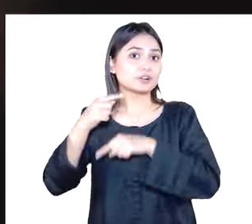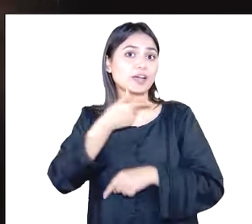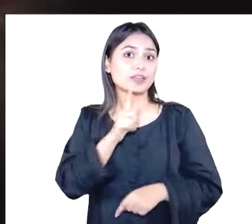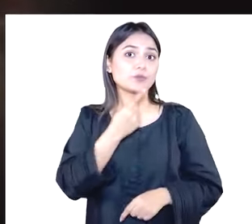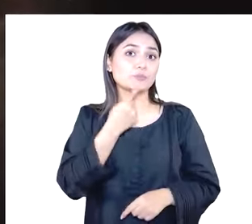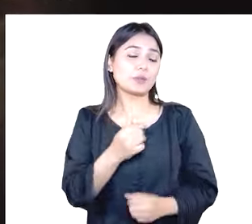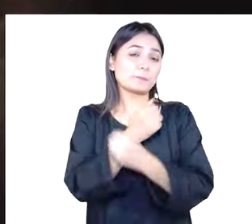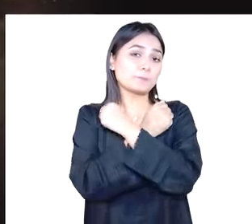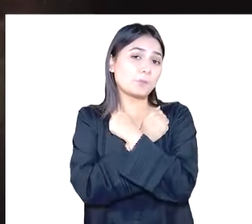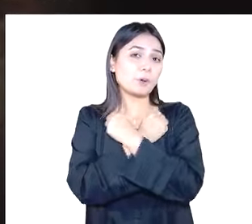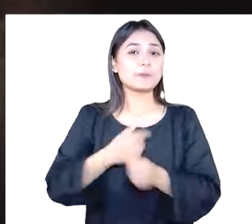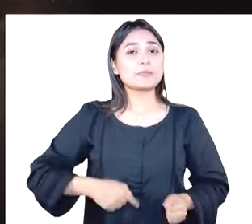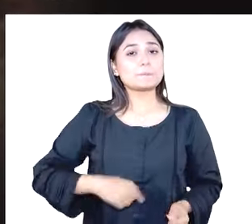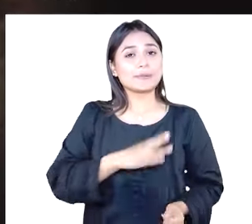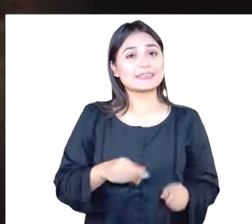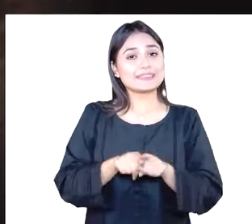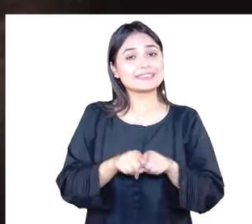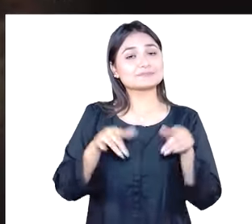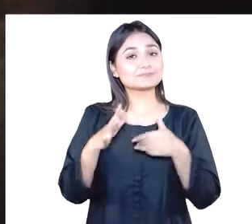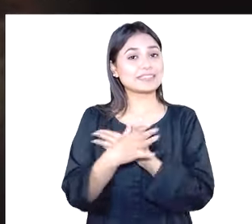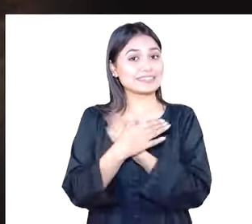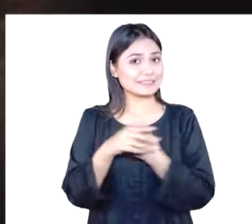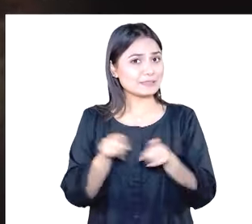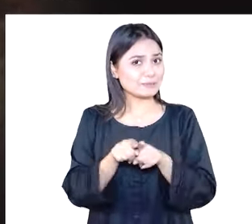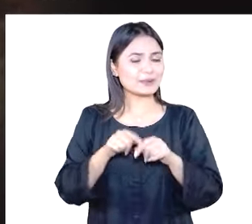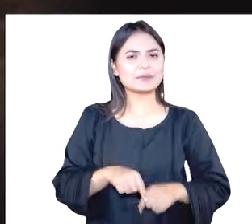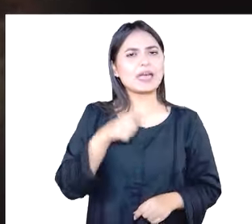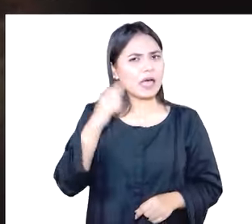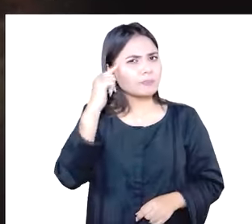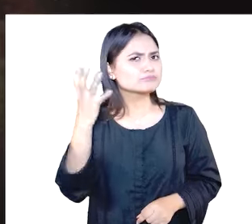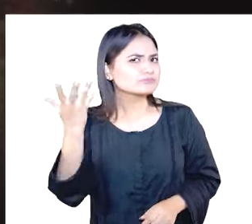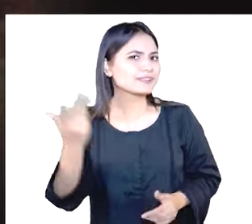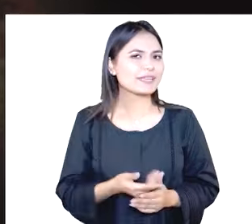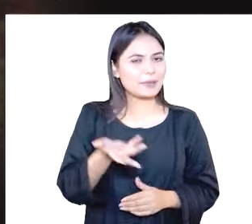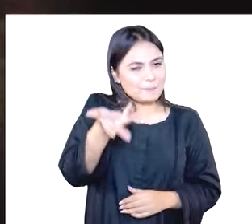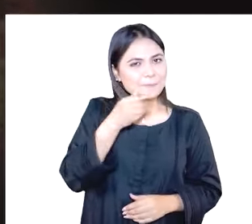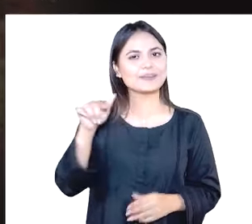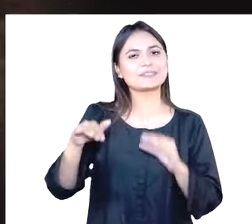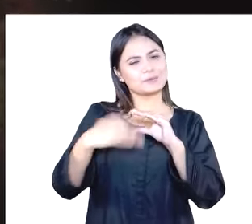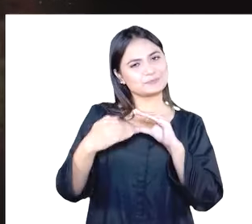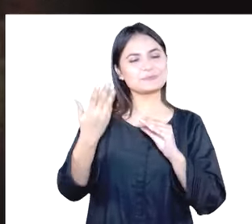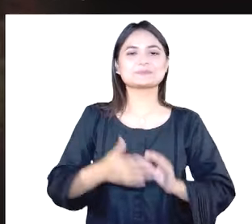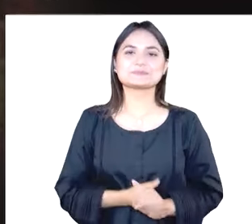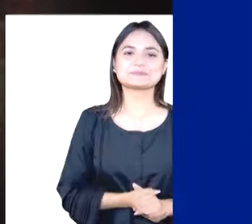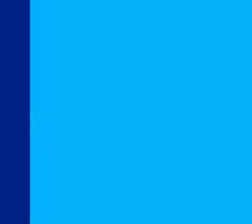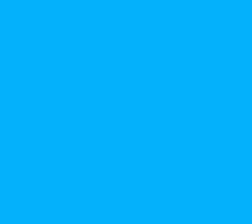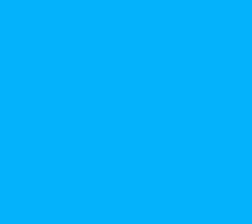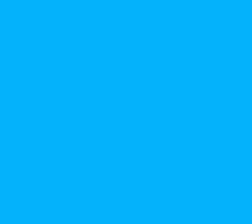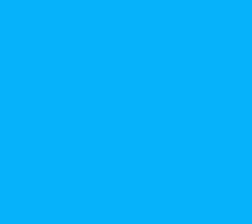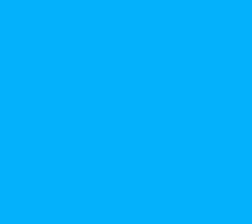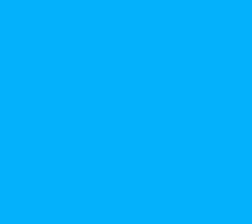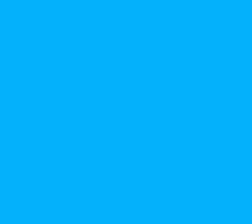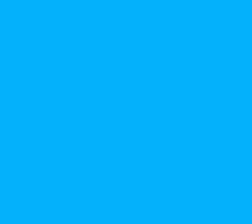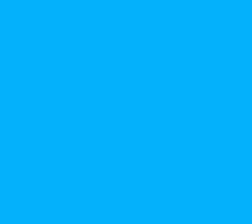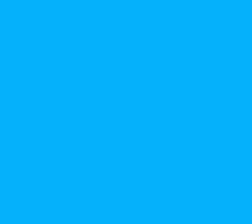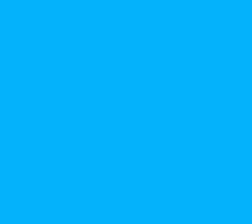अंग्रेज मोहब्बत को मैदे में तितलियां ओड़ने की इलाह से जोड़ते हैं आपका क्या ख्याल है बताएं हमें कमेंट्स में